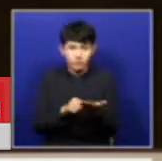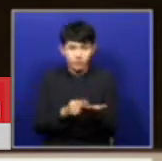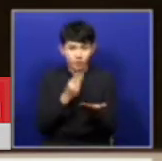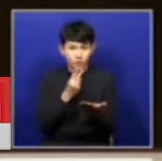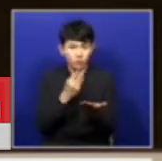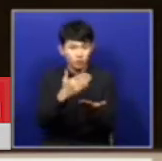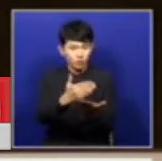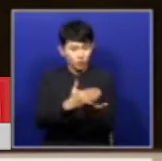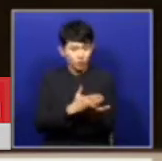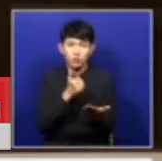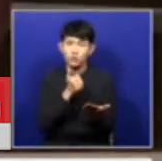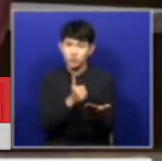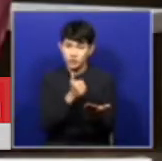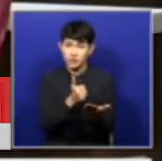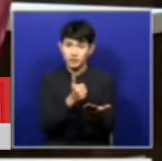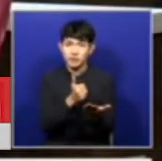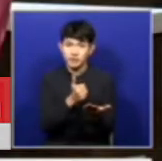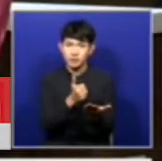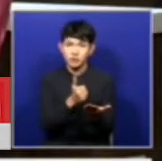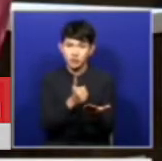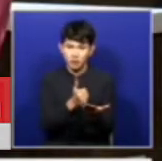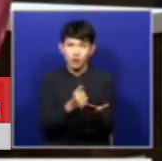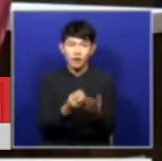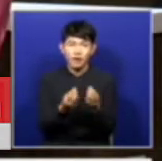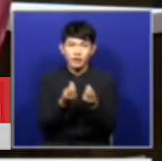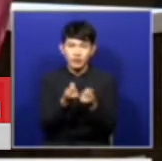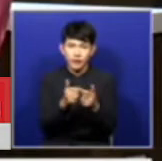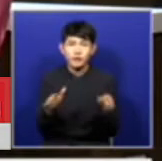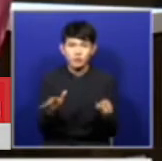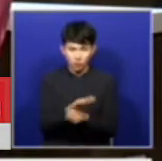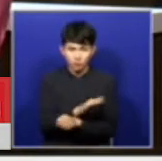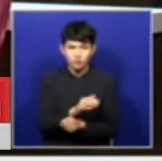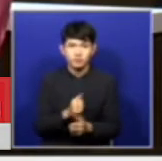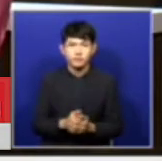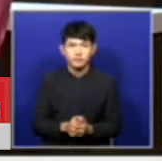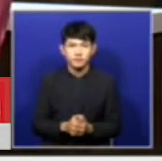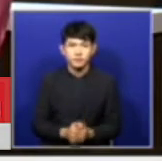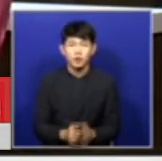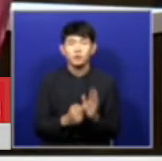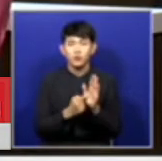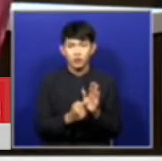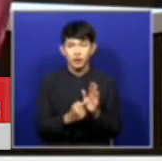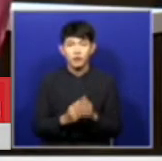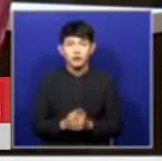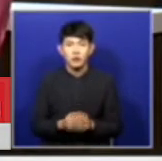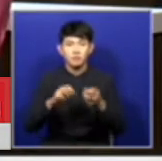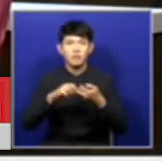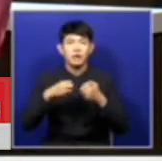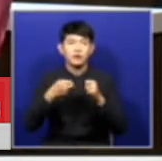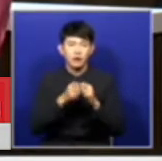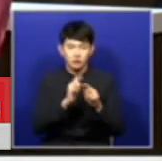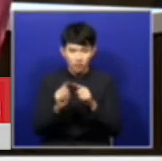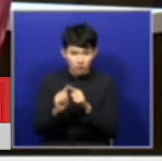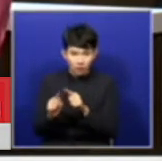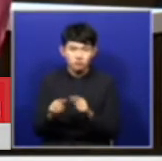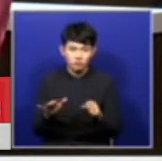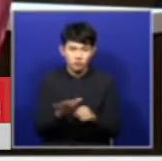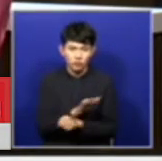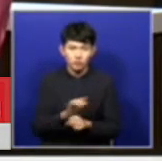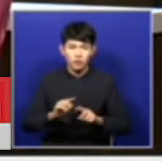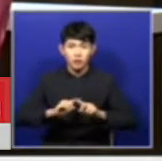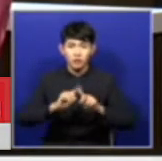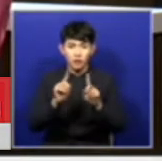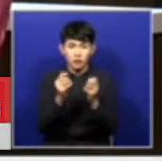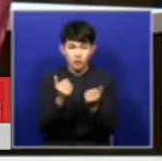เป็นรายงานที่ดีนะครับแล้วก็มีความครอบคลุมในหลายๆมิติโดยเฉพาะเรื่องต้นตอของปัญหาต่างๆนะครับแต่ว่าต้